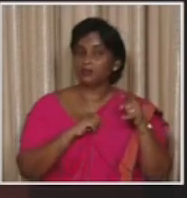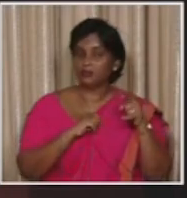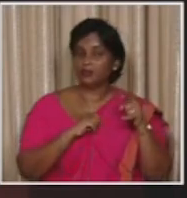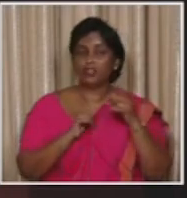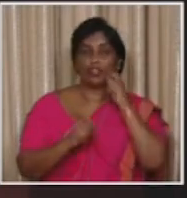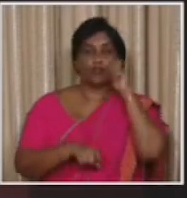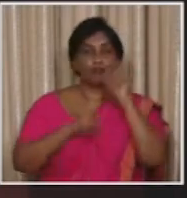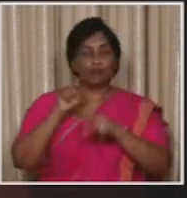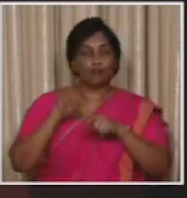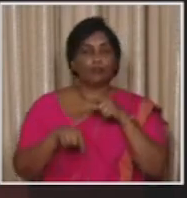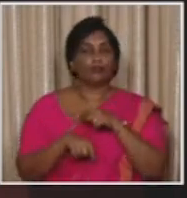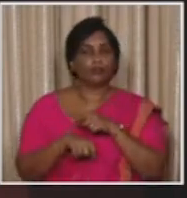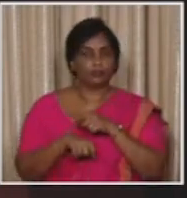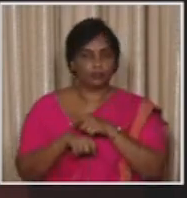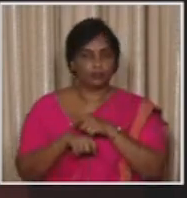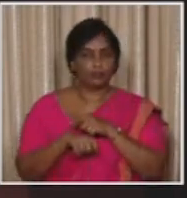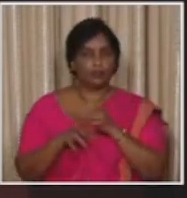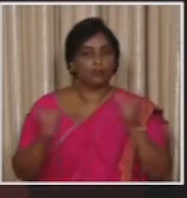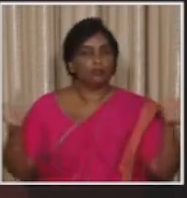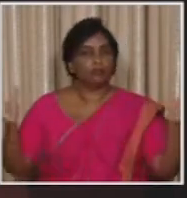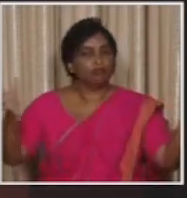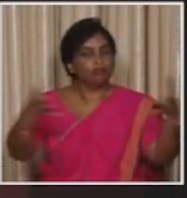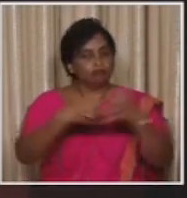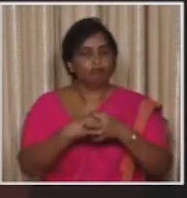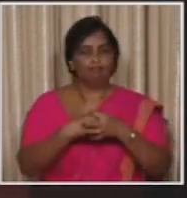ජනතාව සම්පූර්ණයෙන්ම